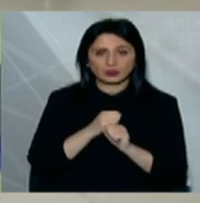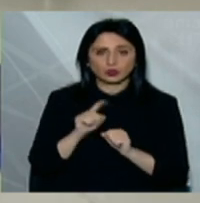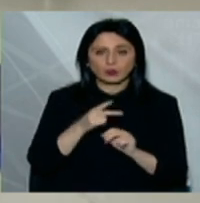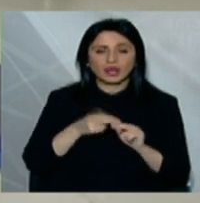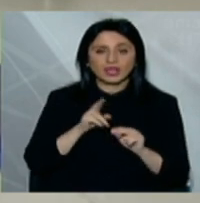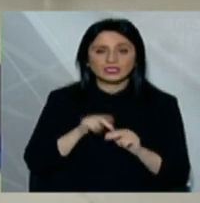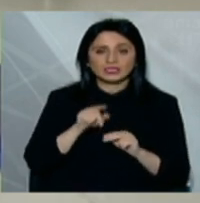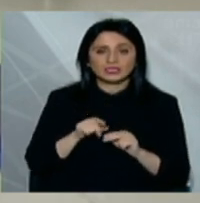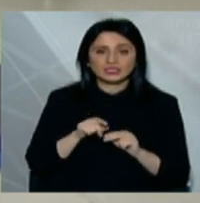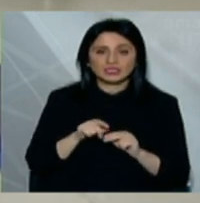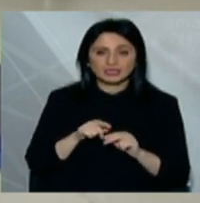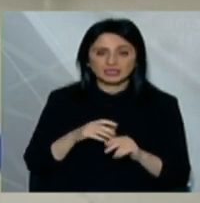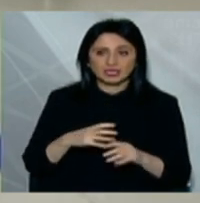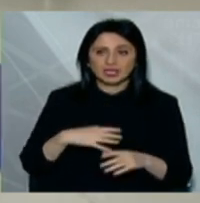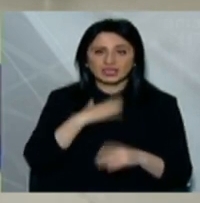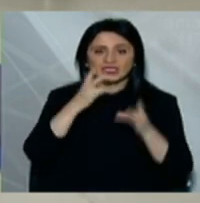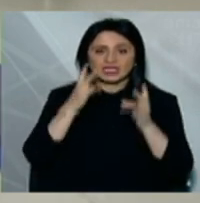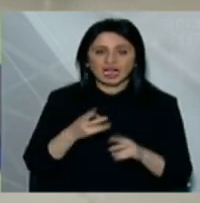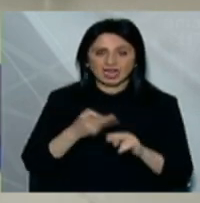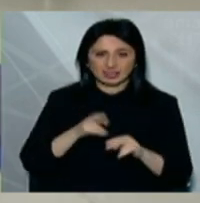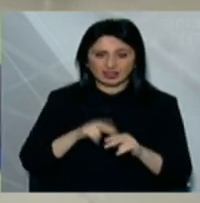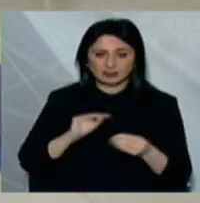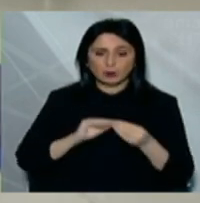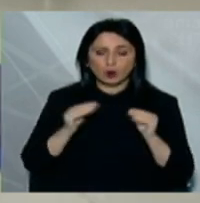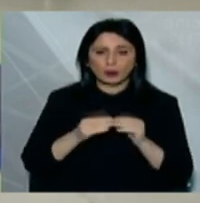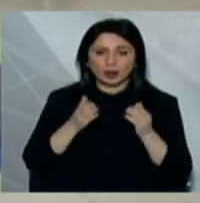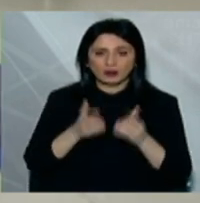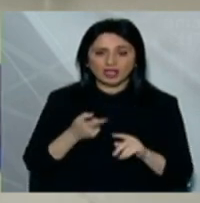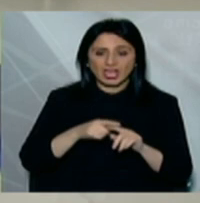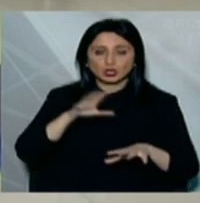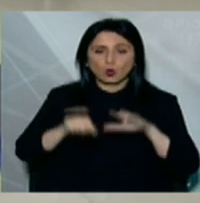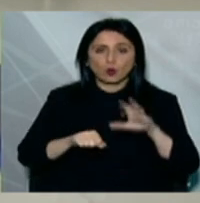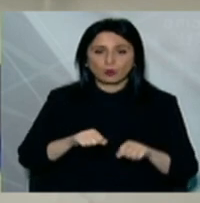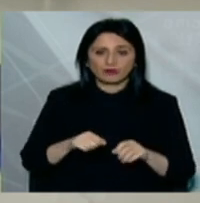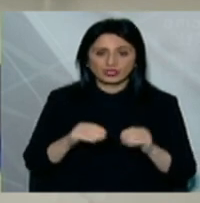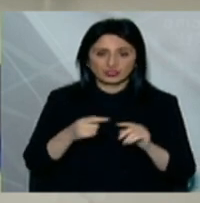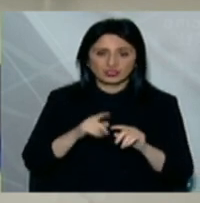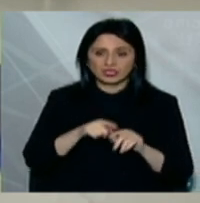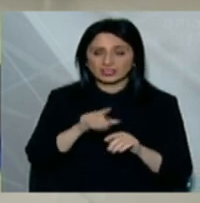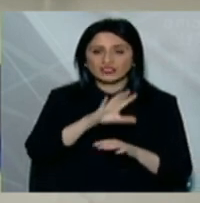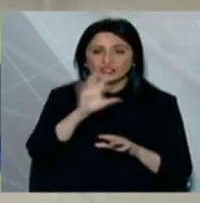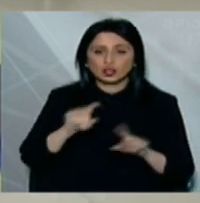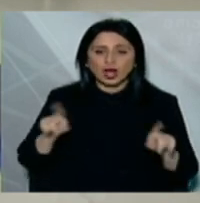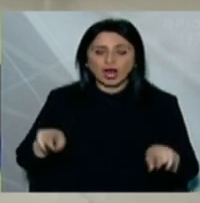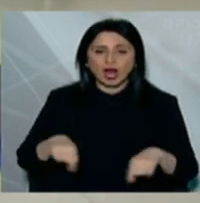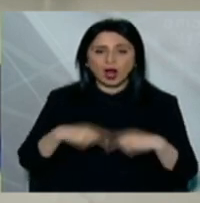ეს ტრაგედია, ეს პრობლემა, ეს ოკუპაცია, ეს სამშვიდობო პოლიტიკა